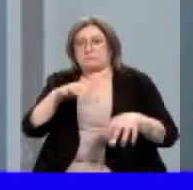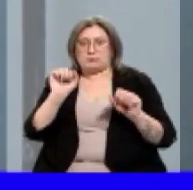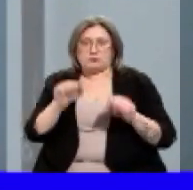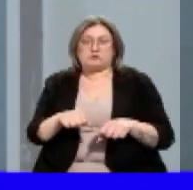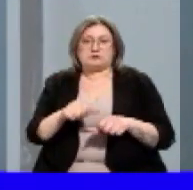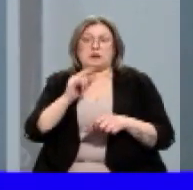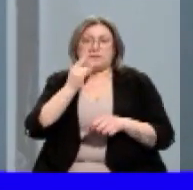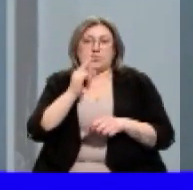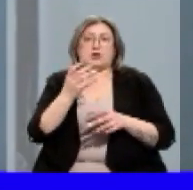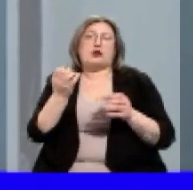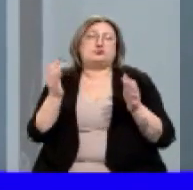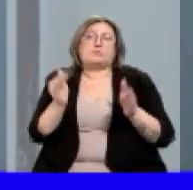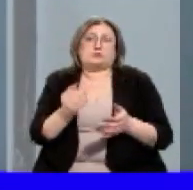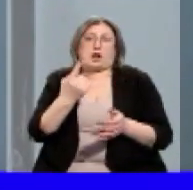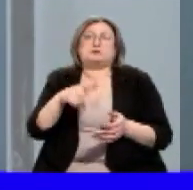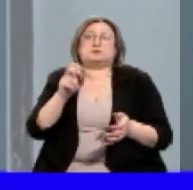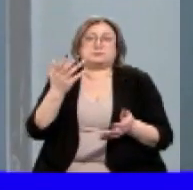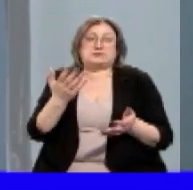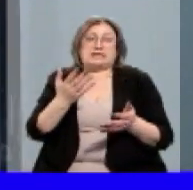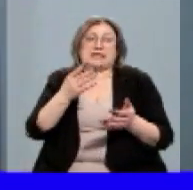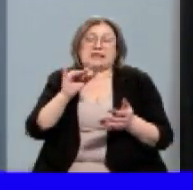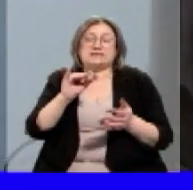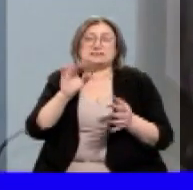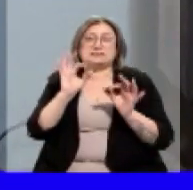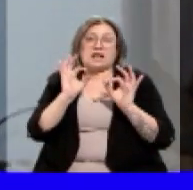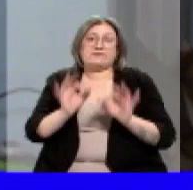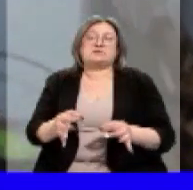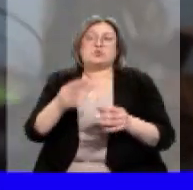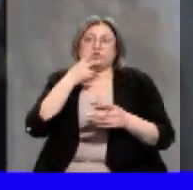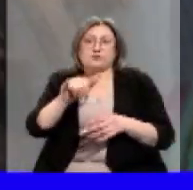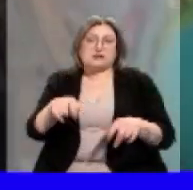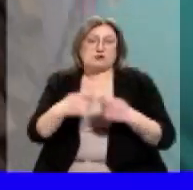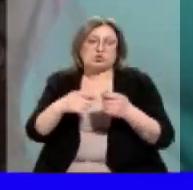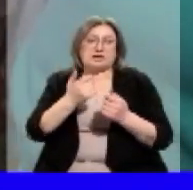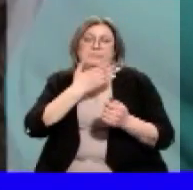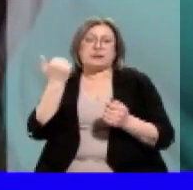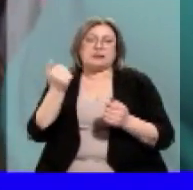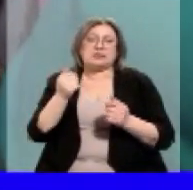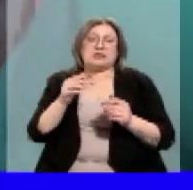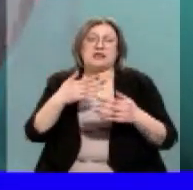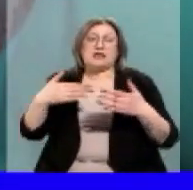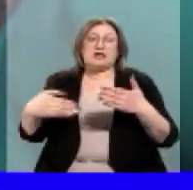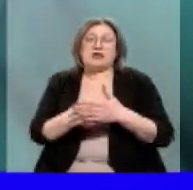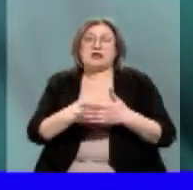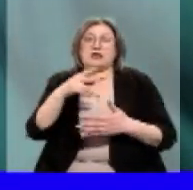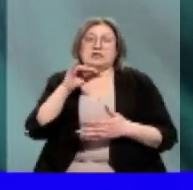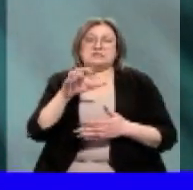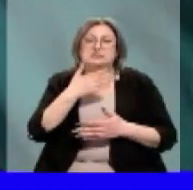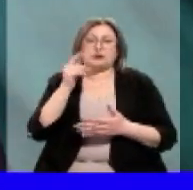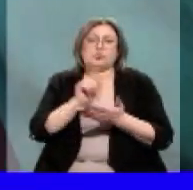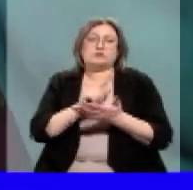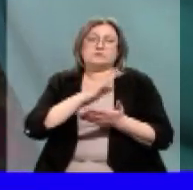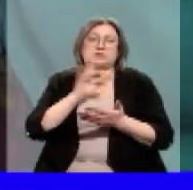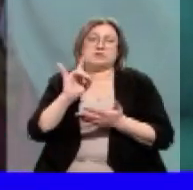сознание, ребенку еще меньше. Соответственно, также у вас одно из нарушений, я вижу, получается, у вас нет предтопочного листа. Нет. Он должен